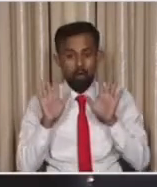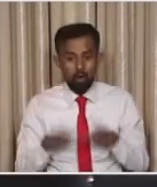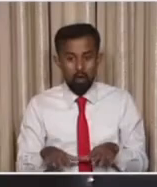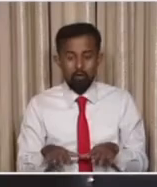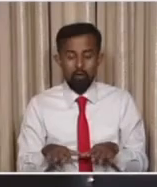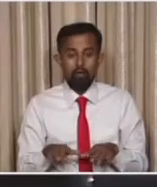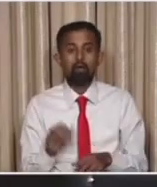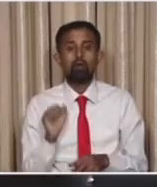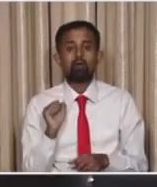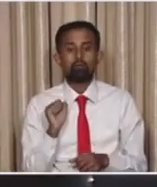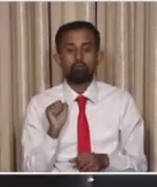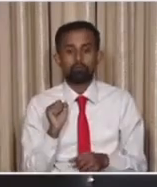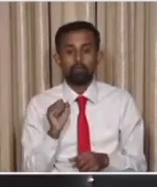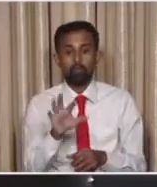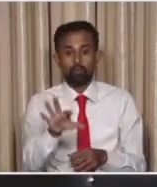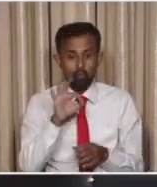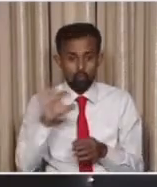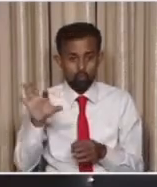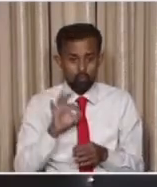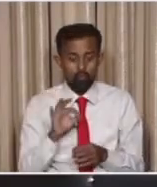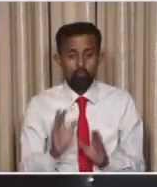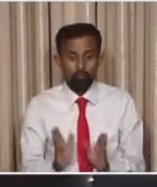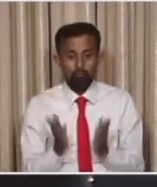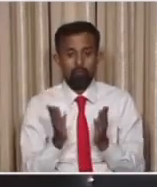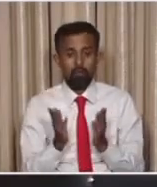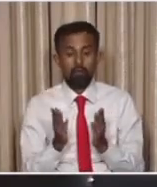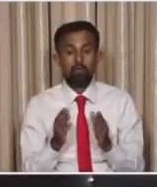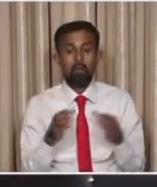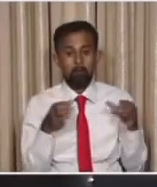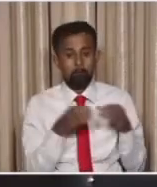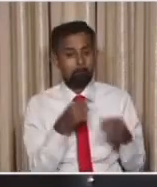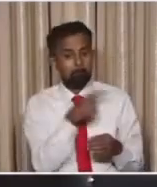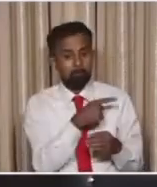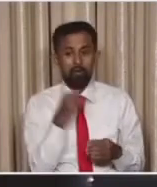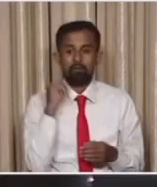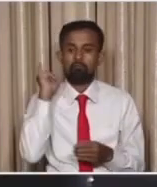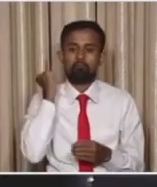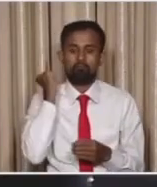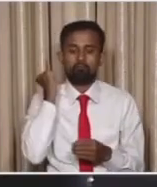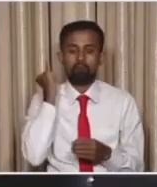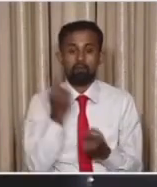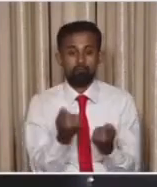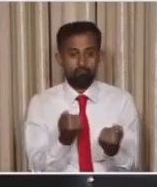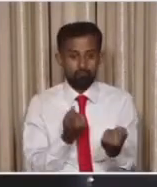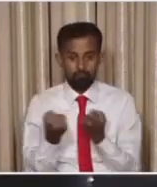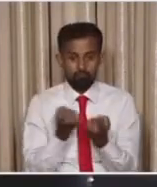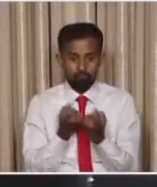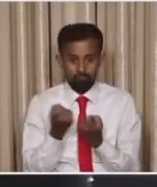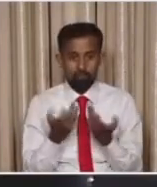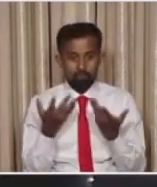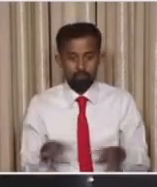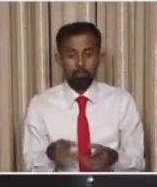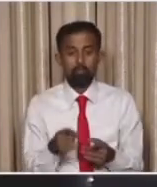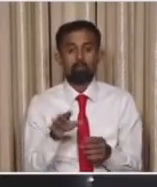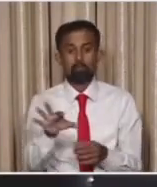වෙන කවුරුවත් නෙමෙයි. ඒ තෝරා ගැනීම කරන්නේ ඒ ආයතනයට අදාළ නිලධාරීන් සම්මුඛ පරීක්ෂණයට භාජනය කළා තමයි